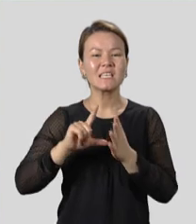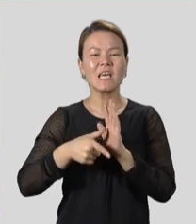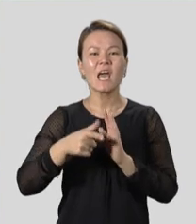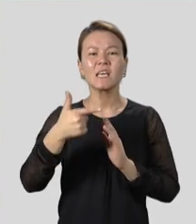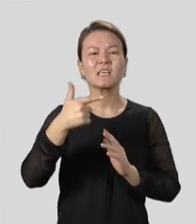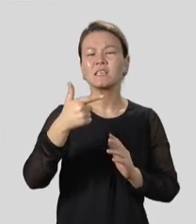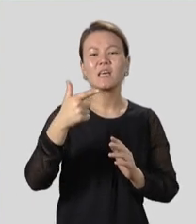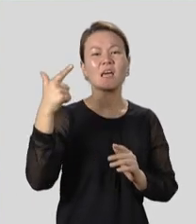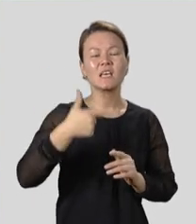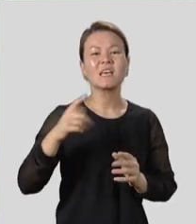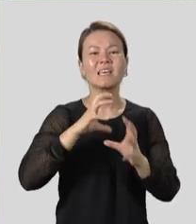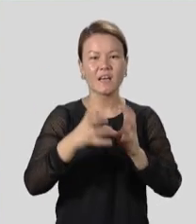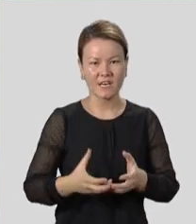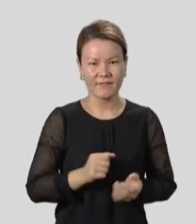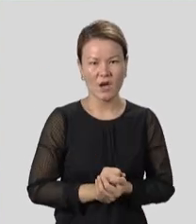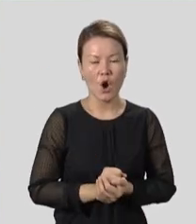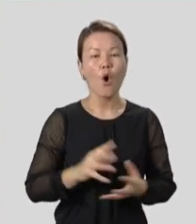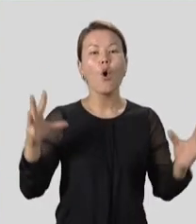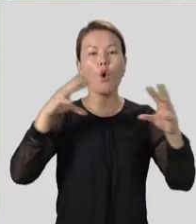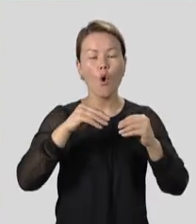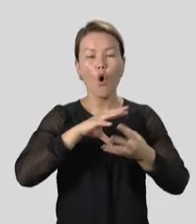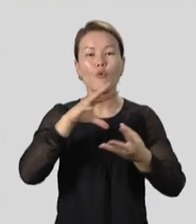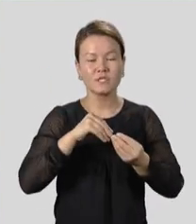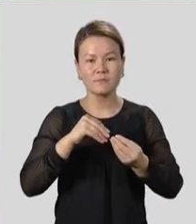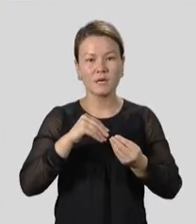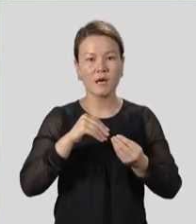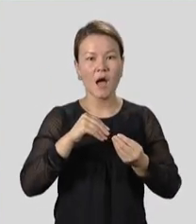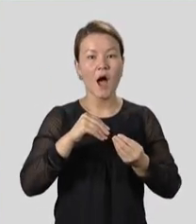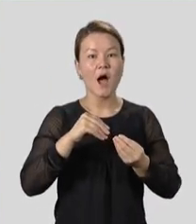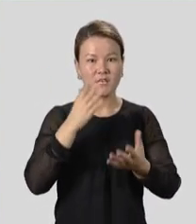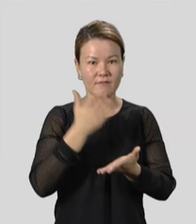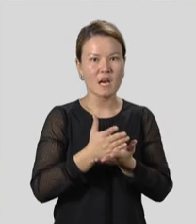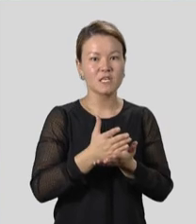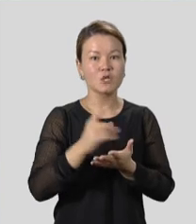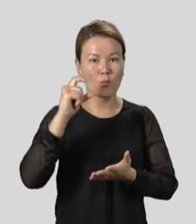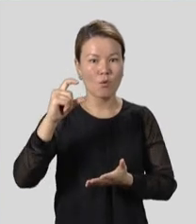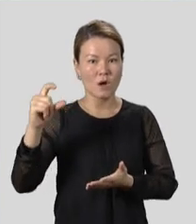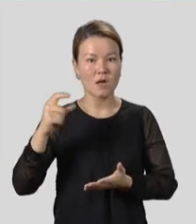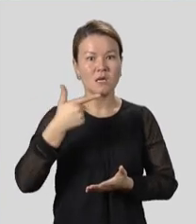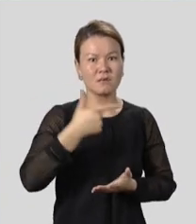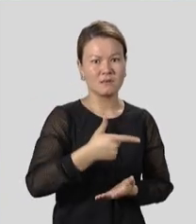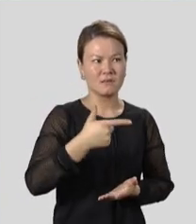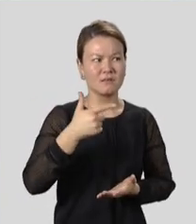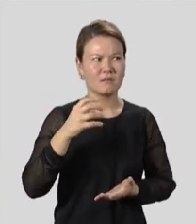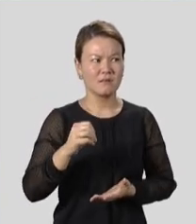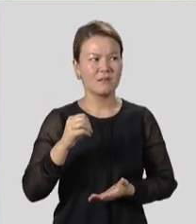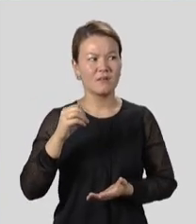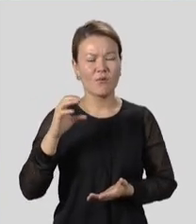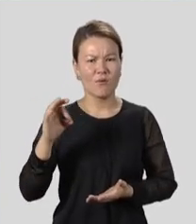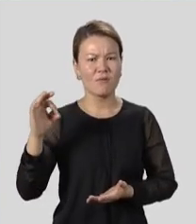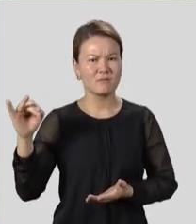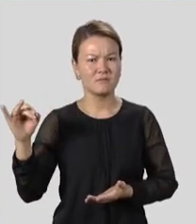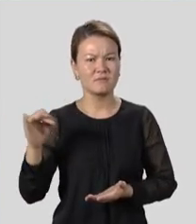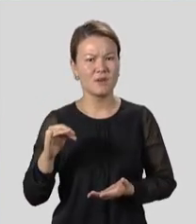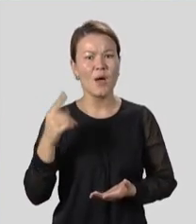«география». Общими элементами множеств являются буквы «г», «е», «о», «р» и «я». В